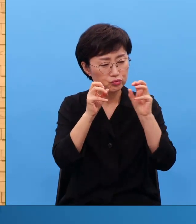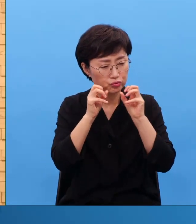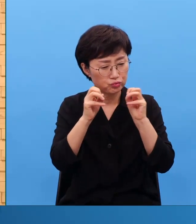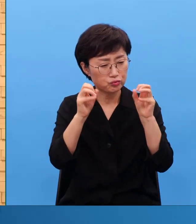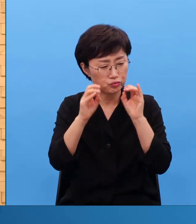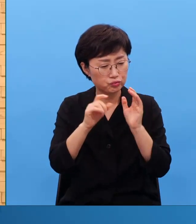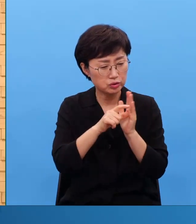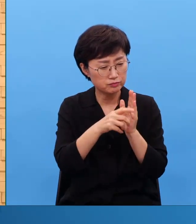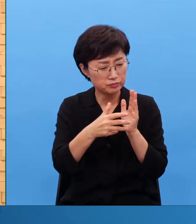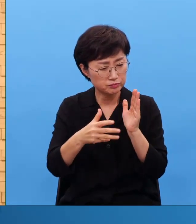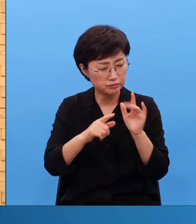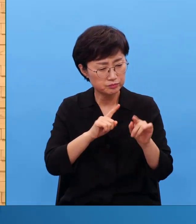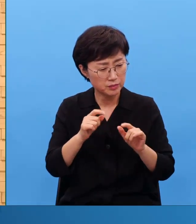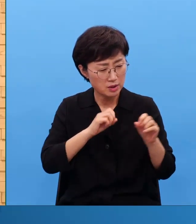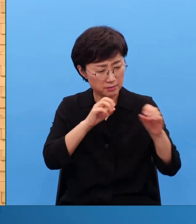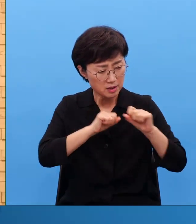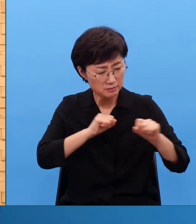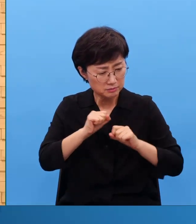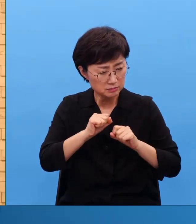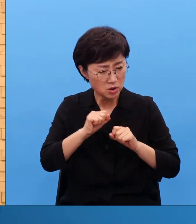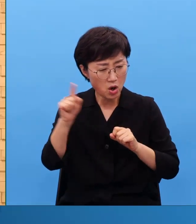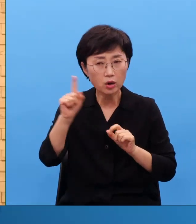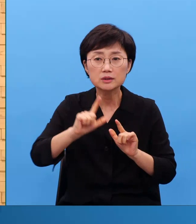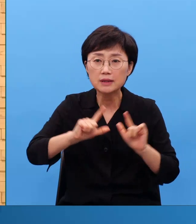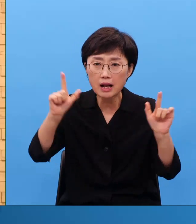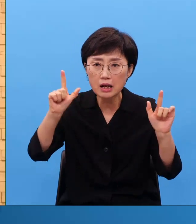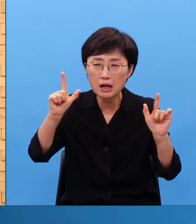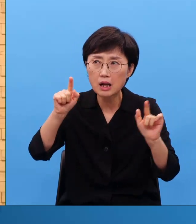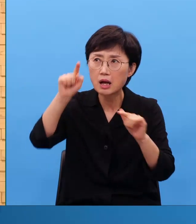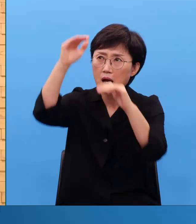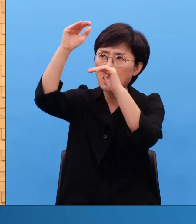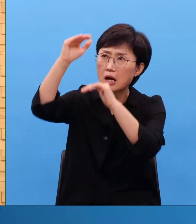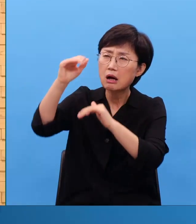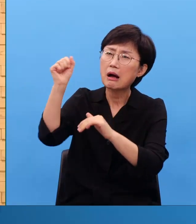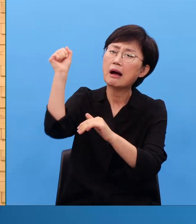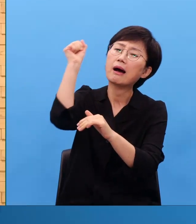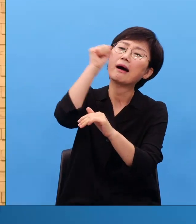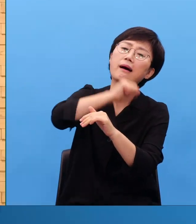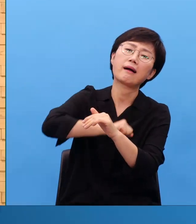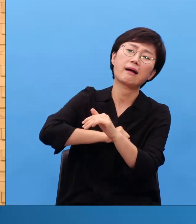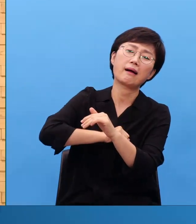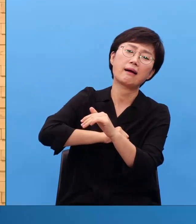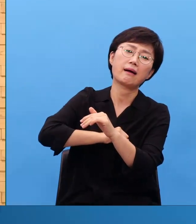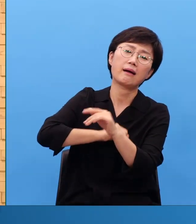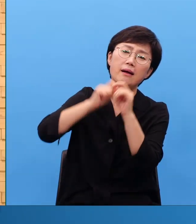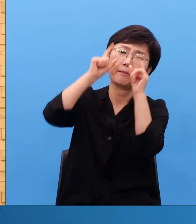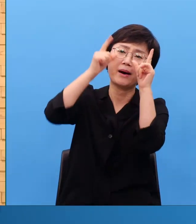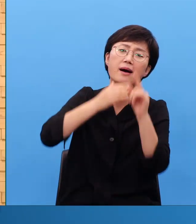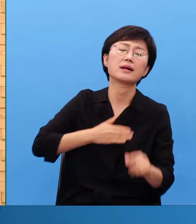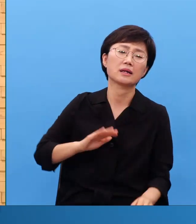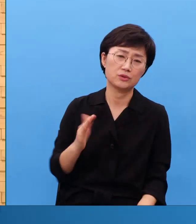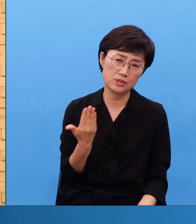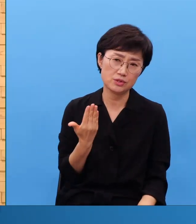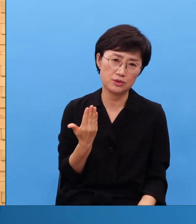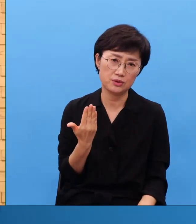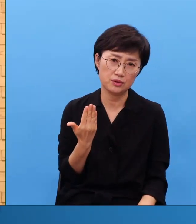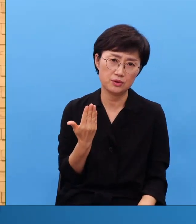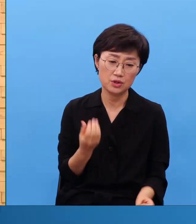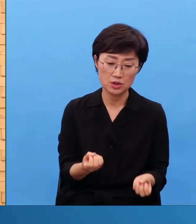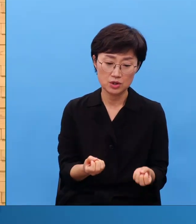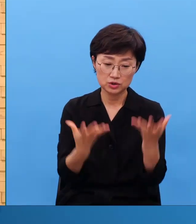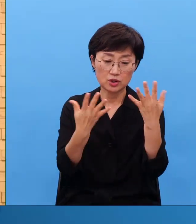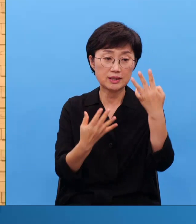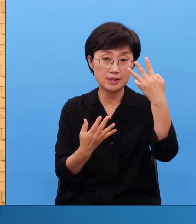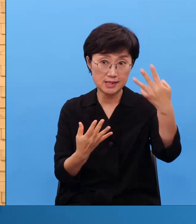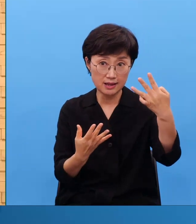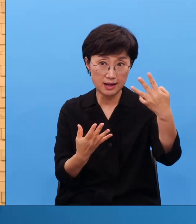보게 됐어요. Even while I was sharing the gospel and doing the evangelism movement, I wasn't able to receive this 성경이 answer. 제일 중요한 세 절기 중에 마지막